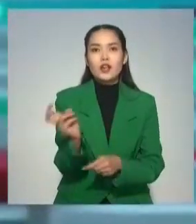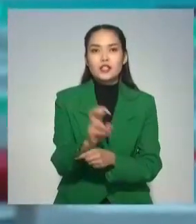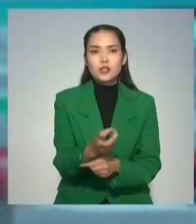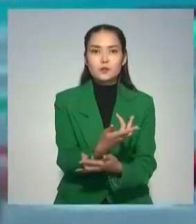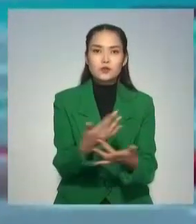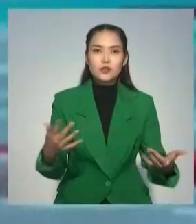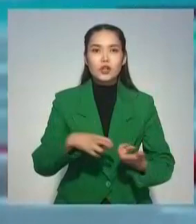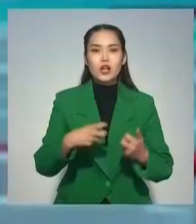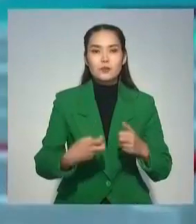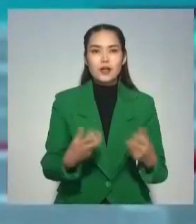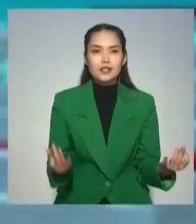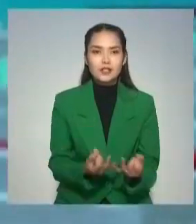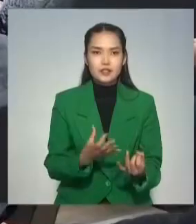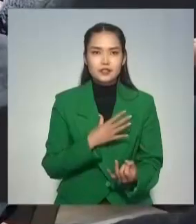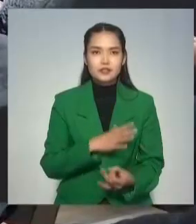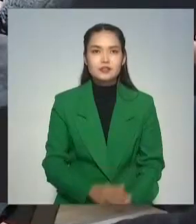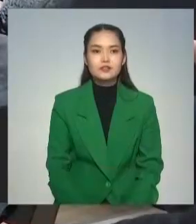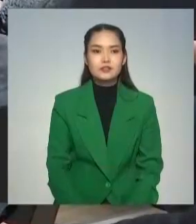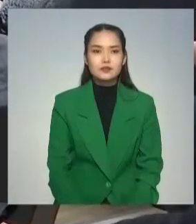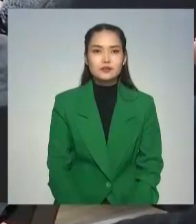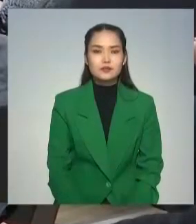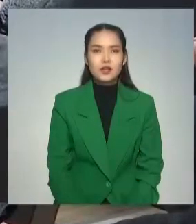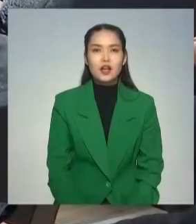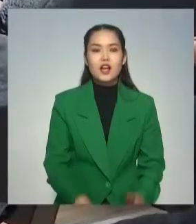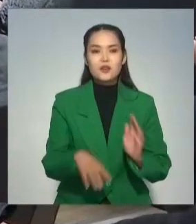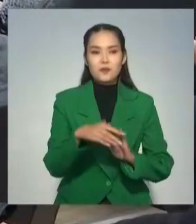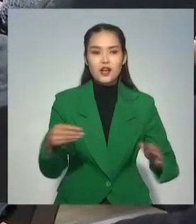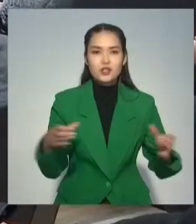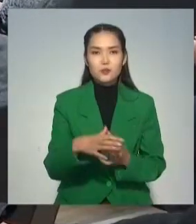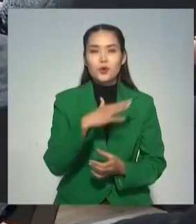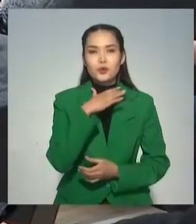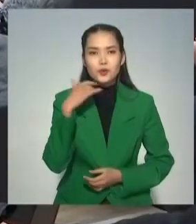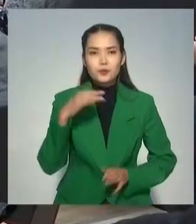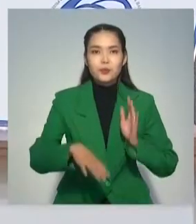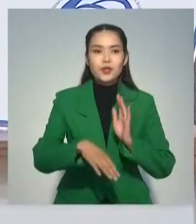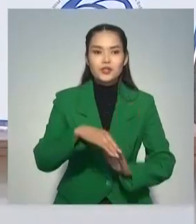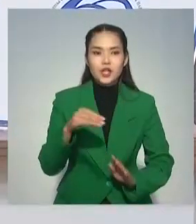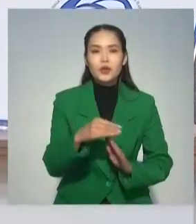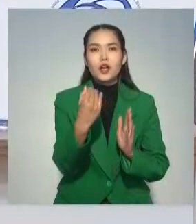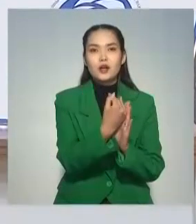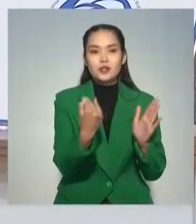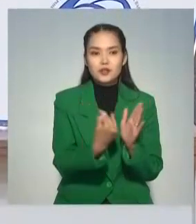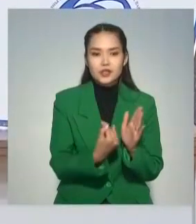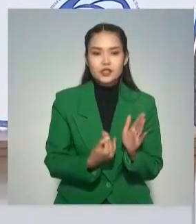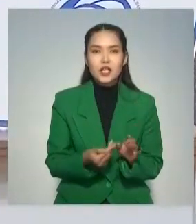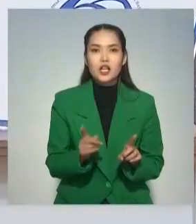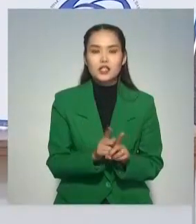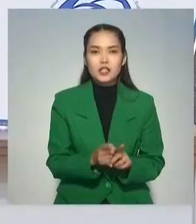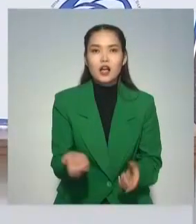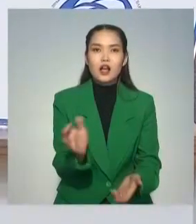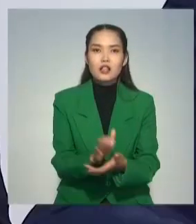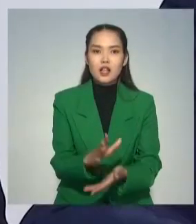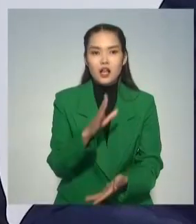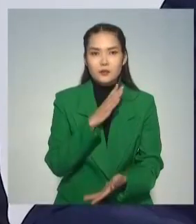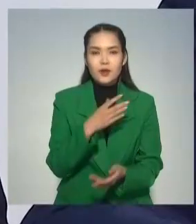түрлі мәселелерді талқылады. Партия мүшелері көпшілікті сайлау алды бағдарламамен кеңінен таныстырды.